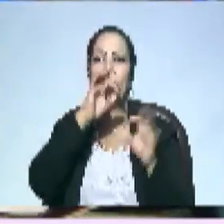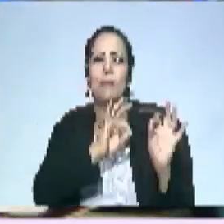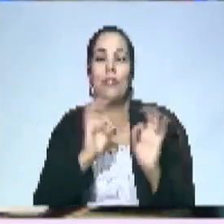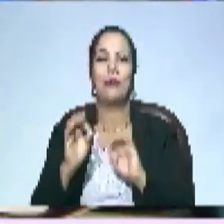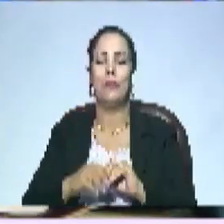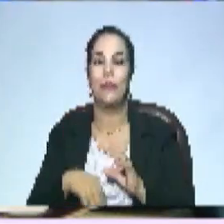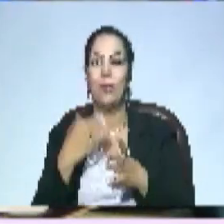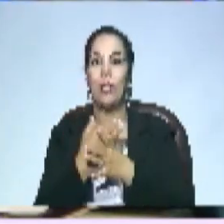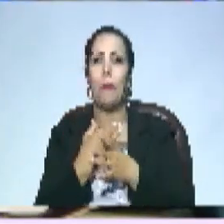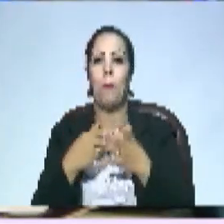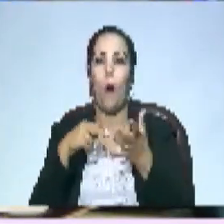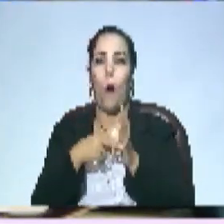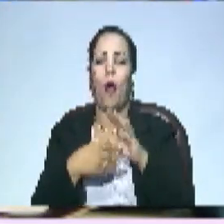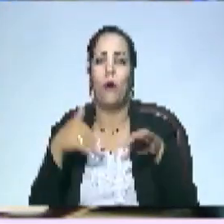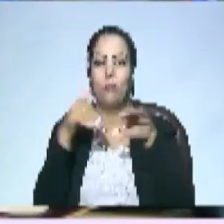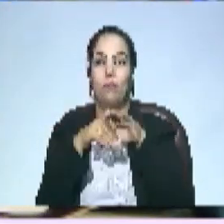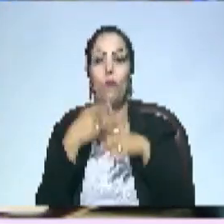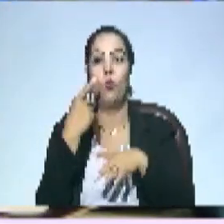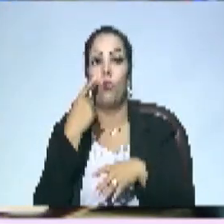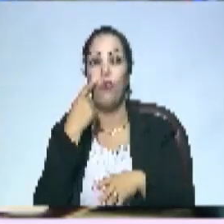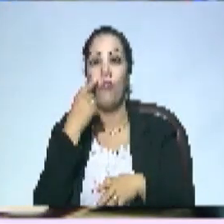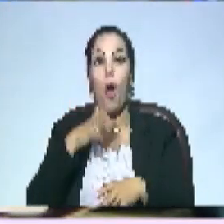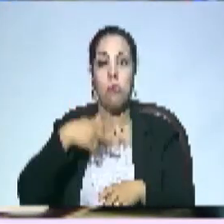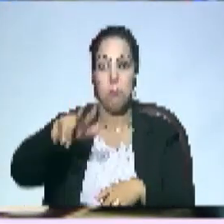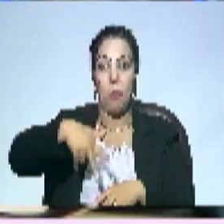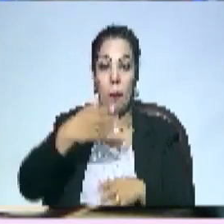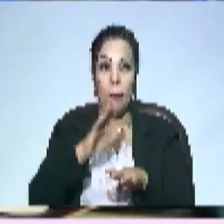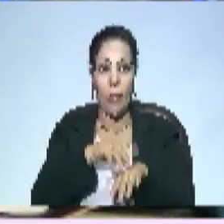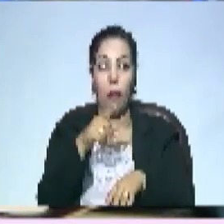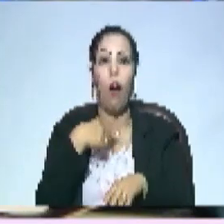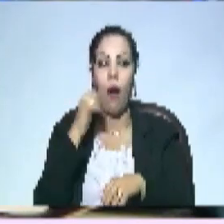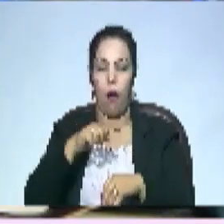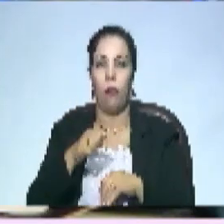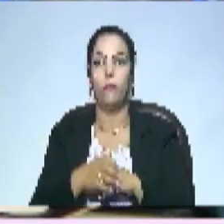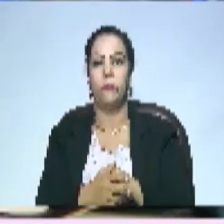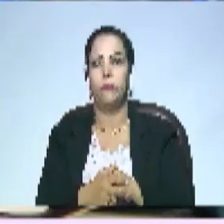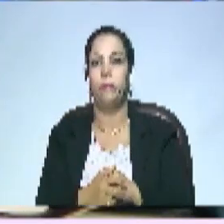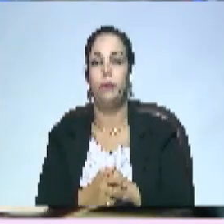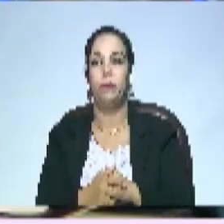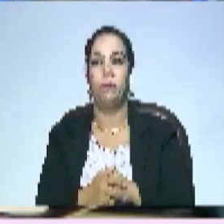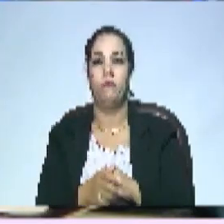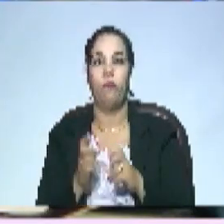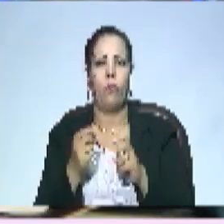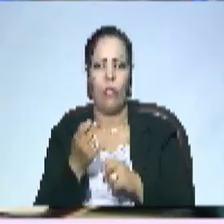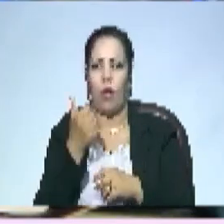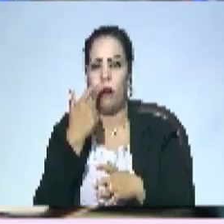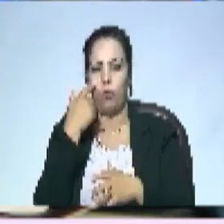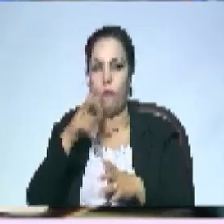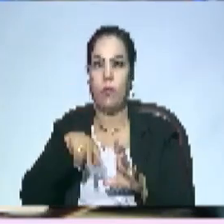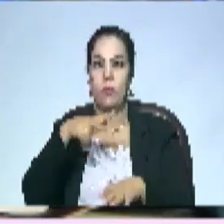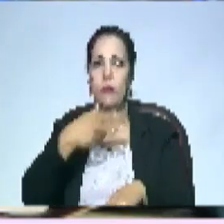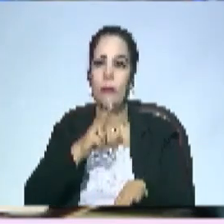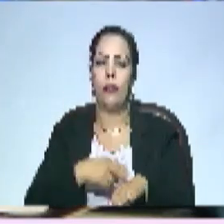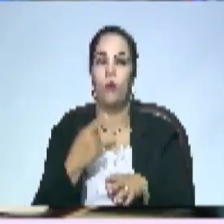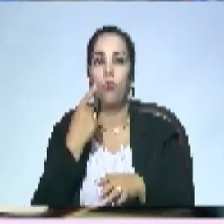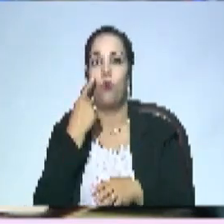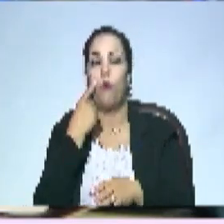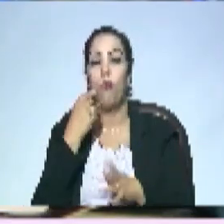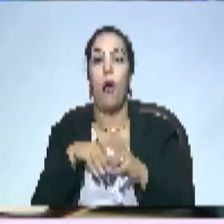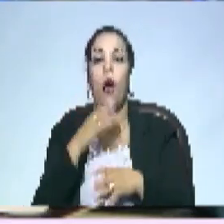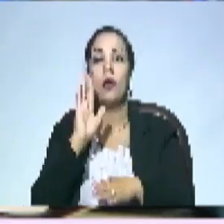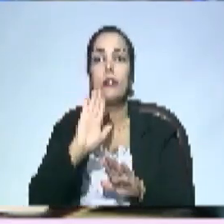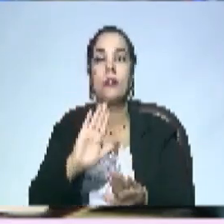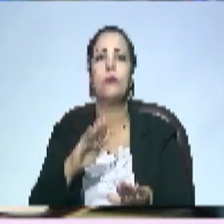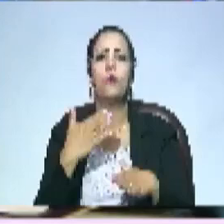بيها. شوف هتحتاج المضرب ده تاني؟ اه حالا. طبعا احنا حطيناها